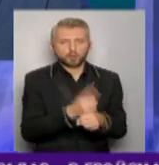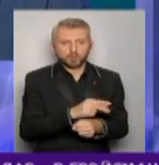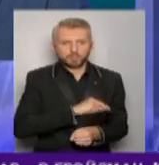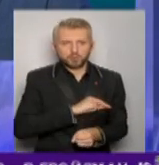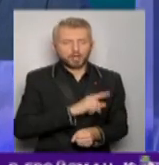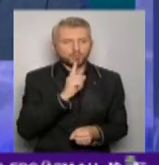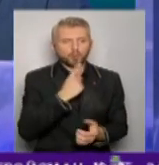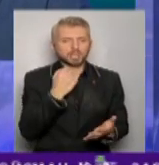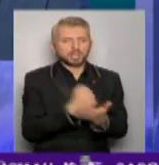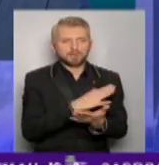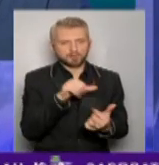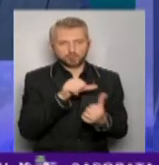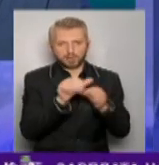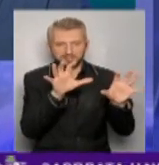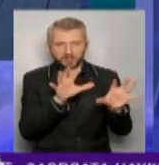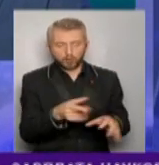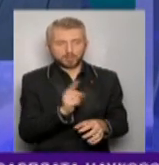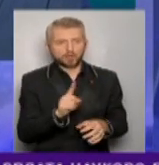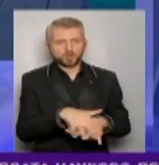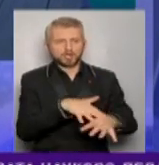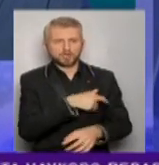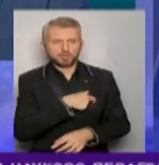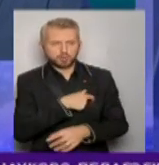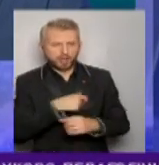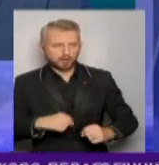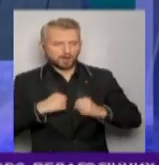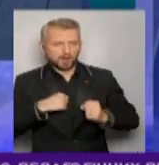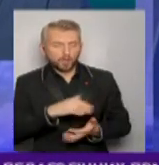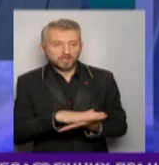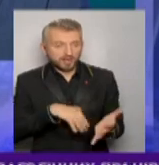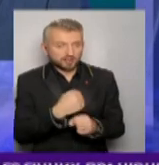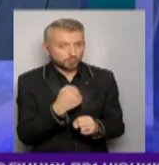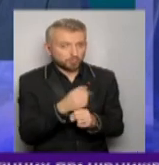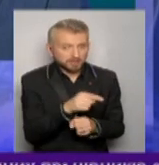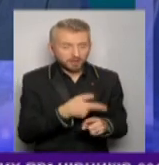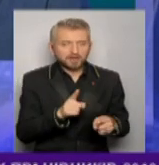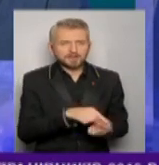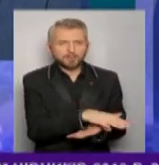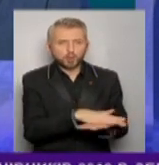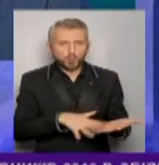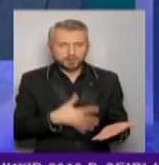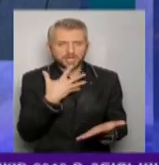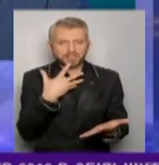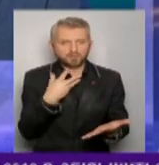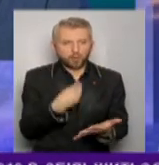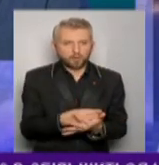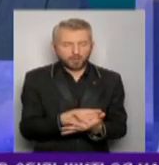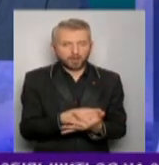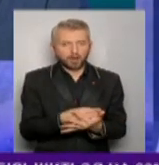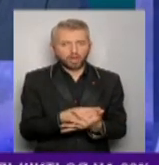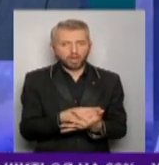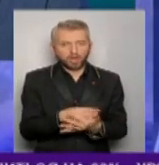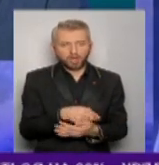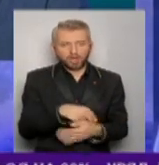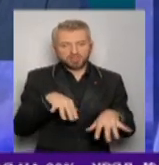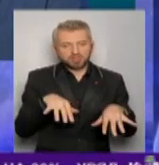не приймуть окремий закон. І те, що народні депутати стараються далі зробити, це продовжити своє неробіння над цим законом.